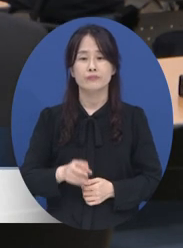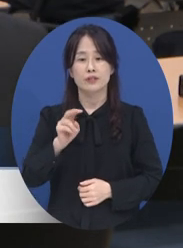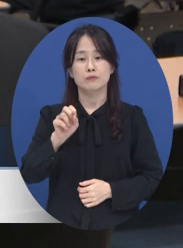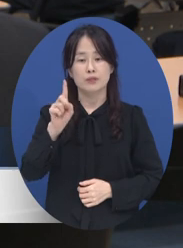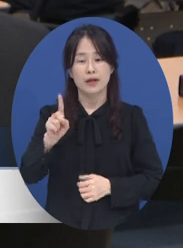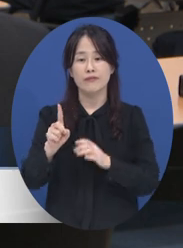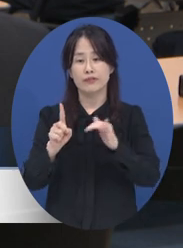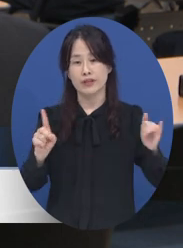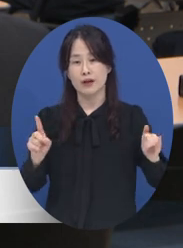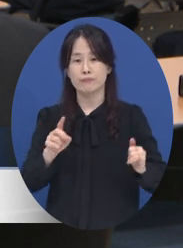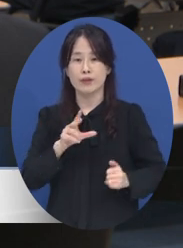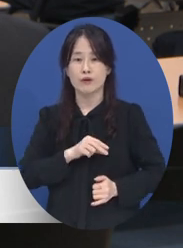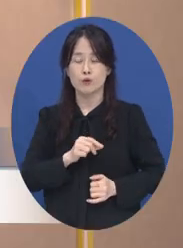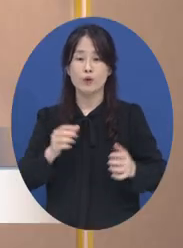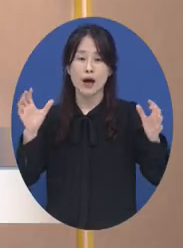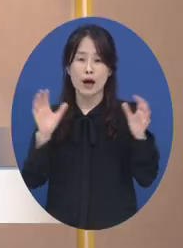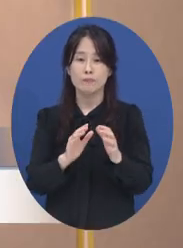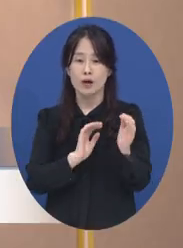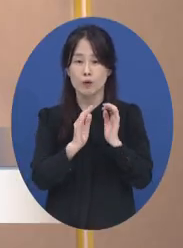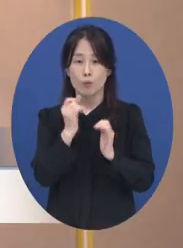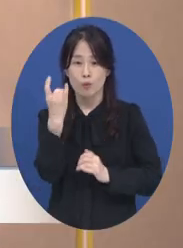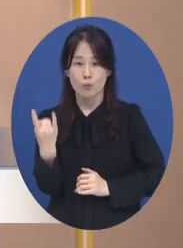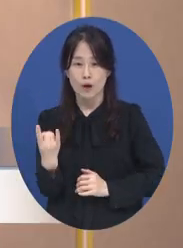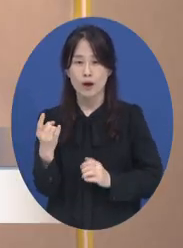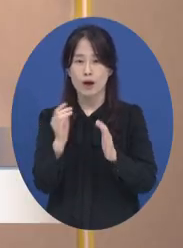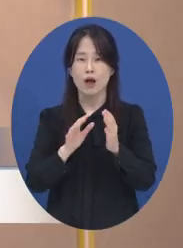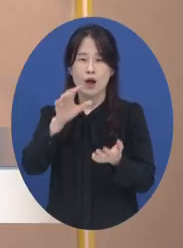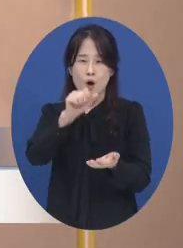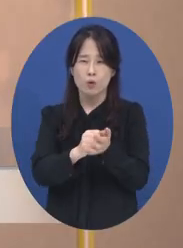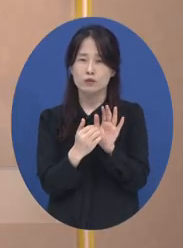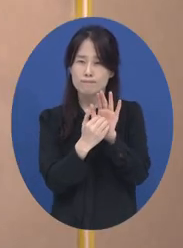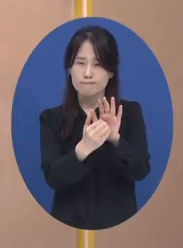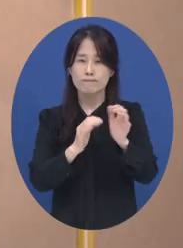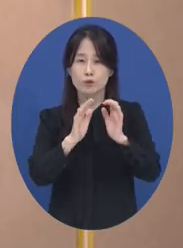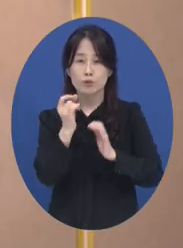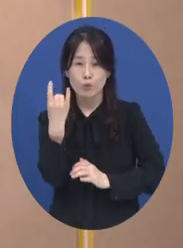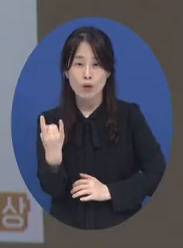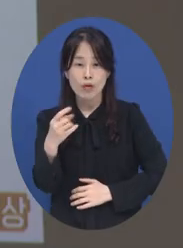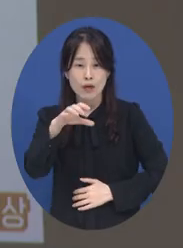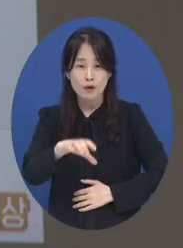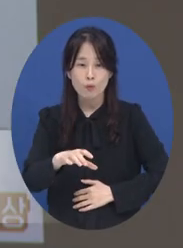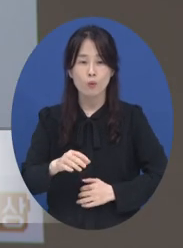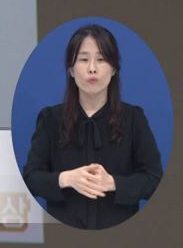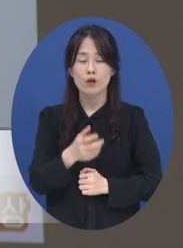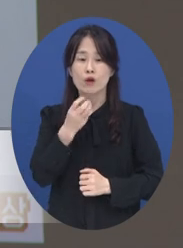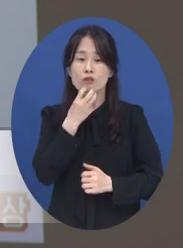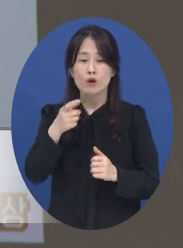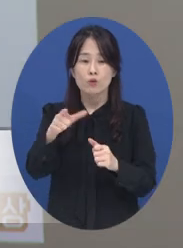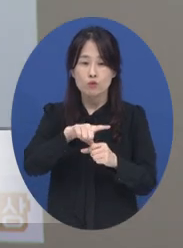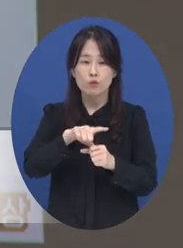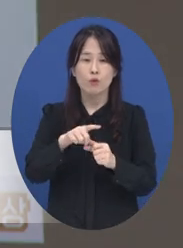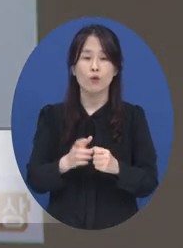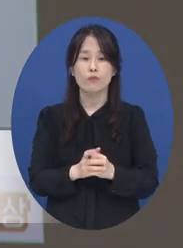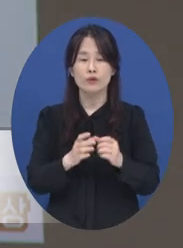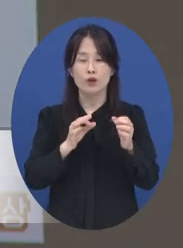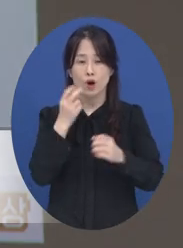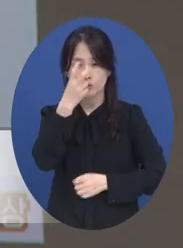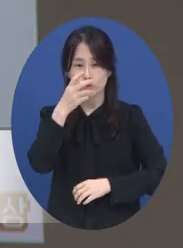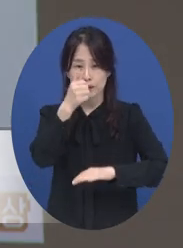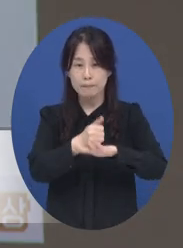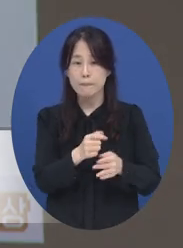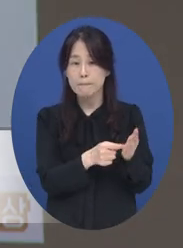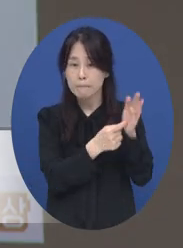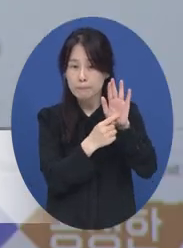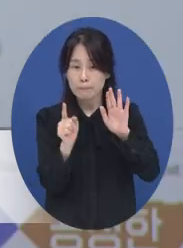경기도와 21명의 국회의원이 공동 숯의 한 온라인 플랫폼 시장 독점 당지 토론의 현장 수도권 공장 경제 혀 빛의 초 4